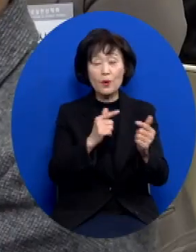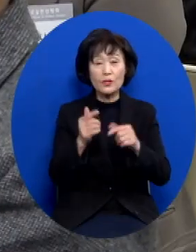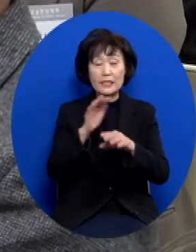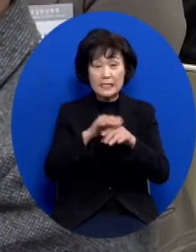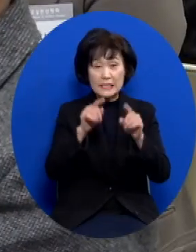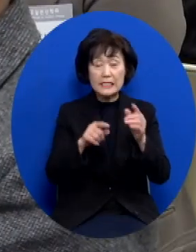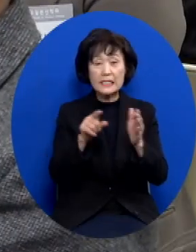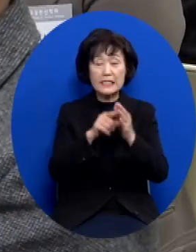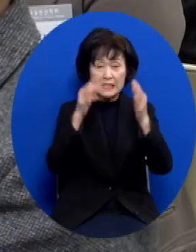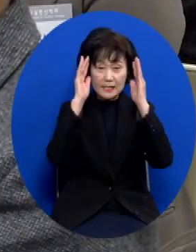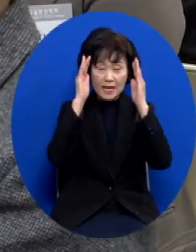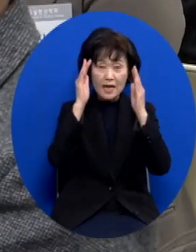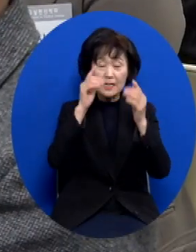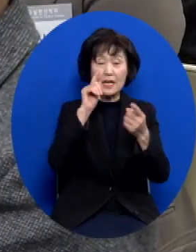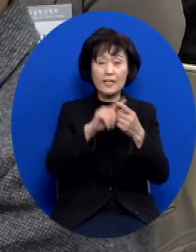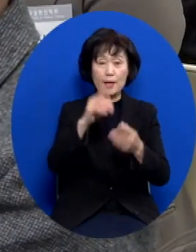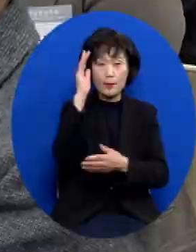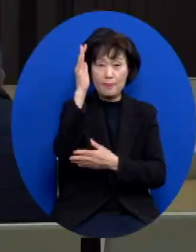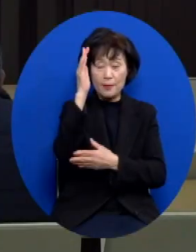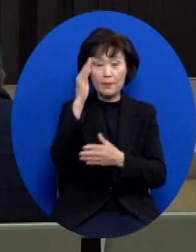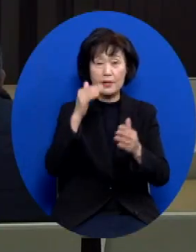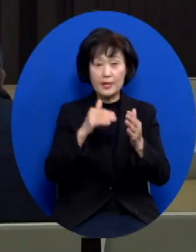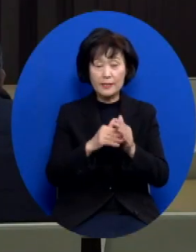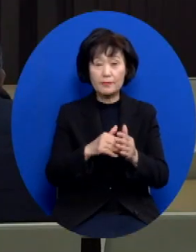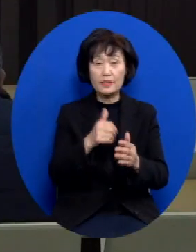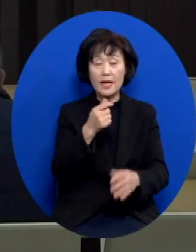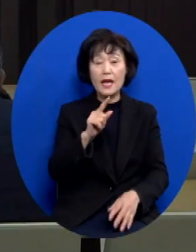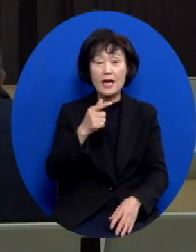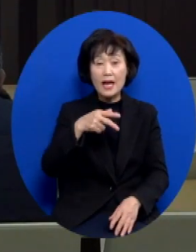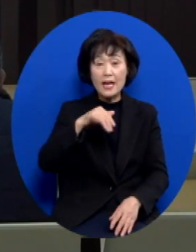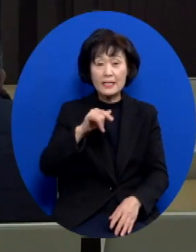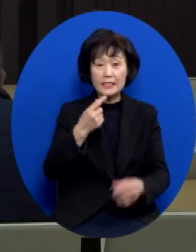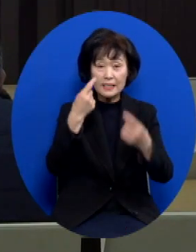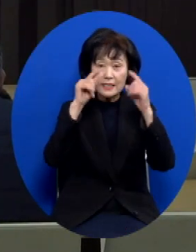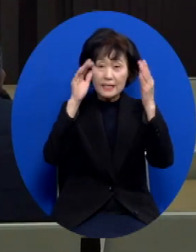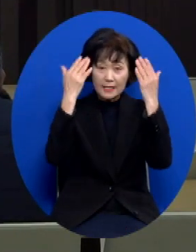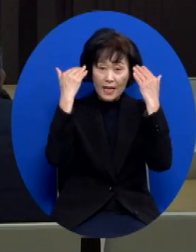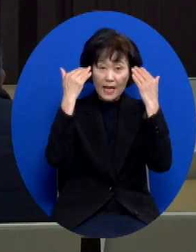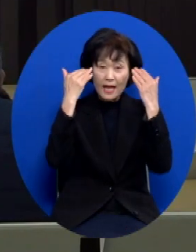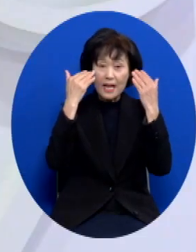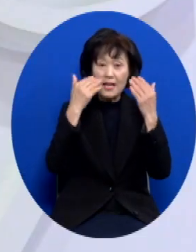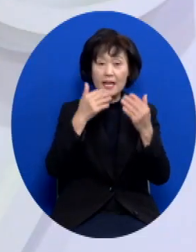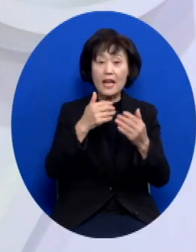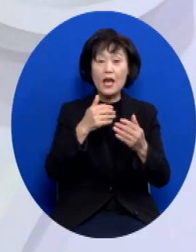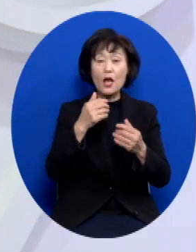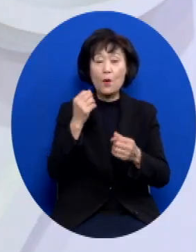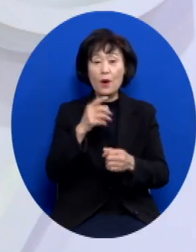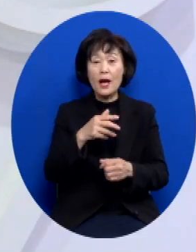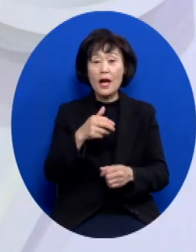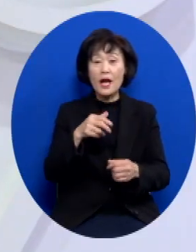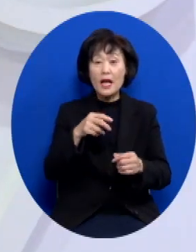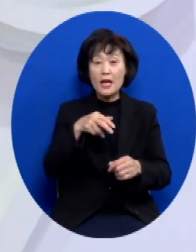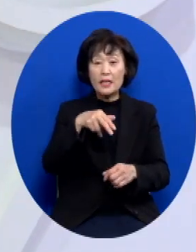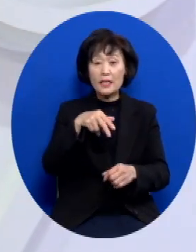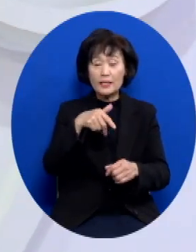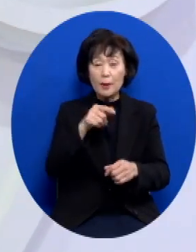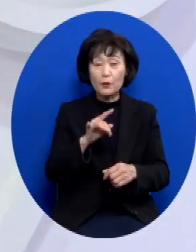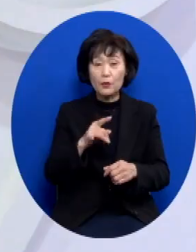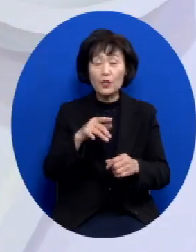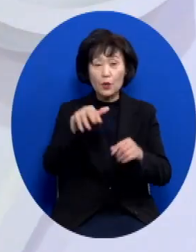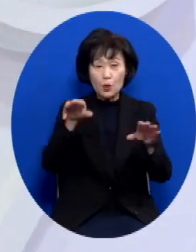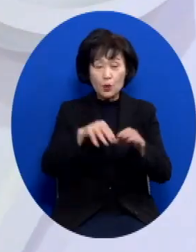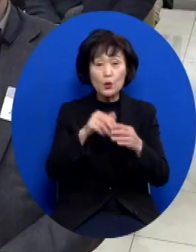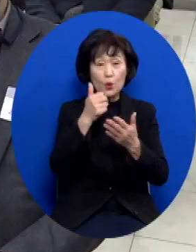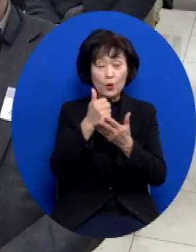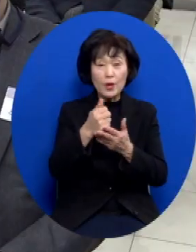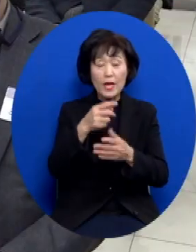발표했습니다. 정기총회에서는 회장의 한신대 서승용 교수, 선임 부회장의 개신대 구병욱 교수, 총무의